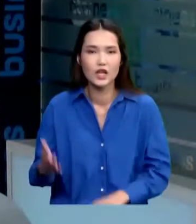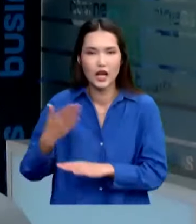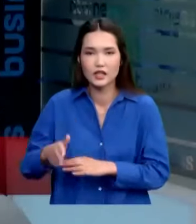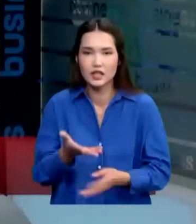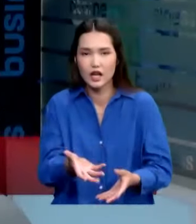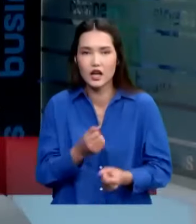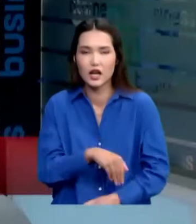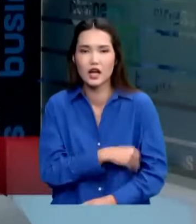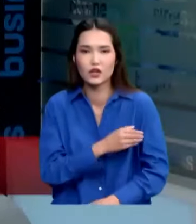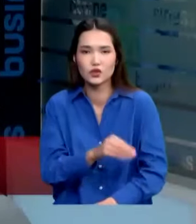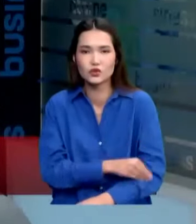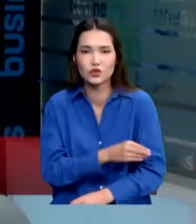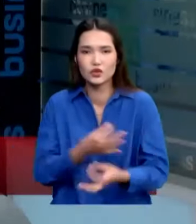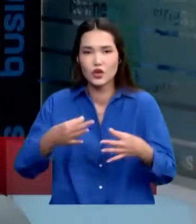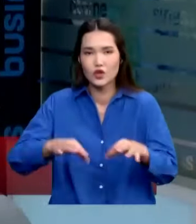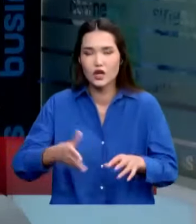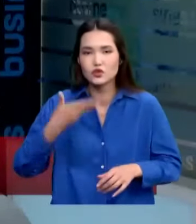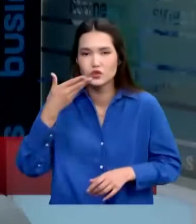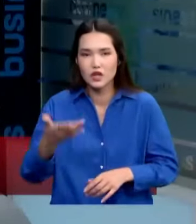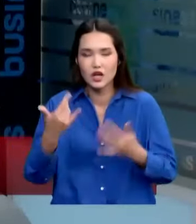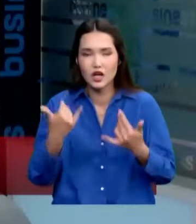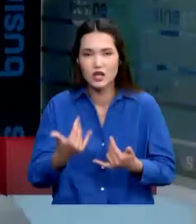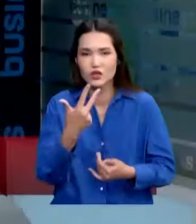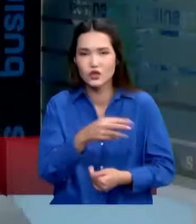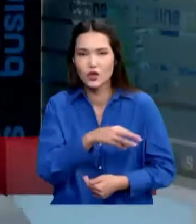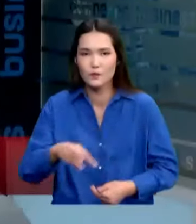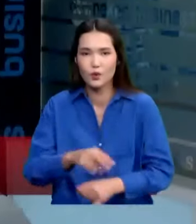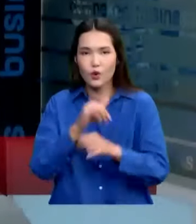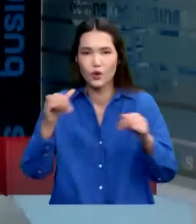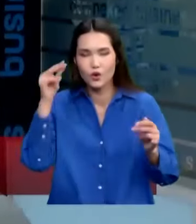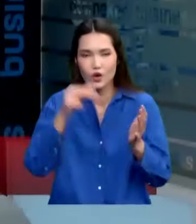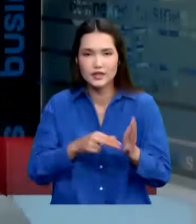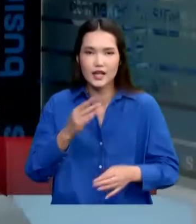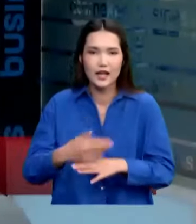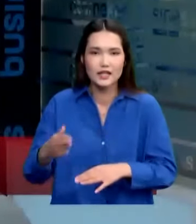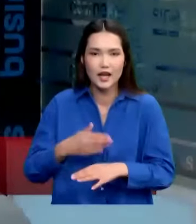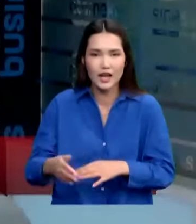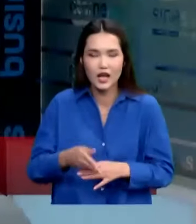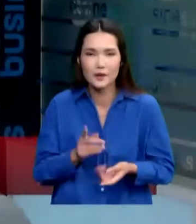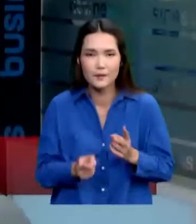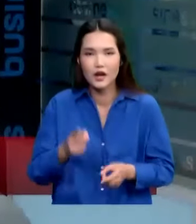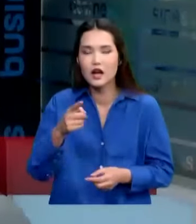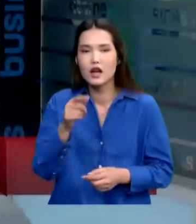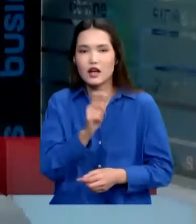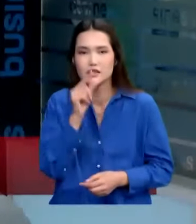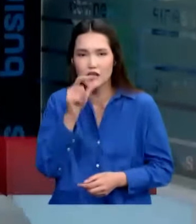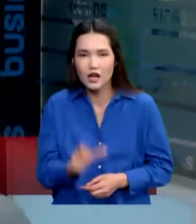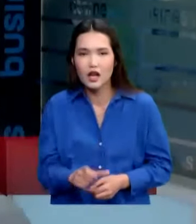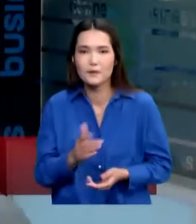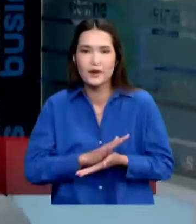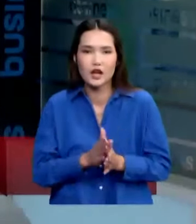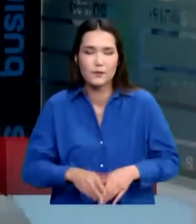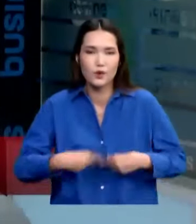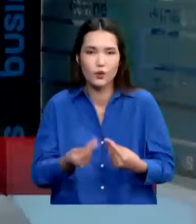Несие алғын келсе, жұбайыңнан рұқсат сұра. Енді 3 миллионнан артық сомаға кредит рәсімдерде ерлі зайыптылардың өзара келісімі